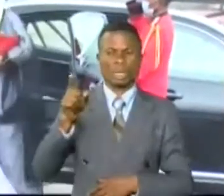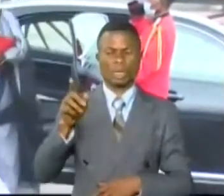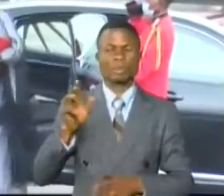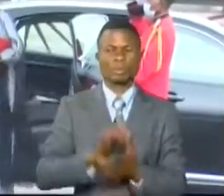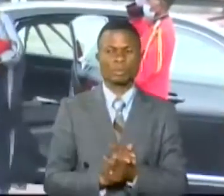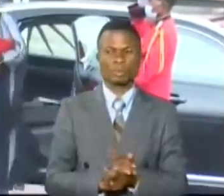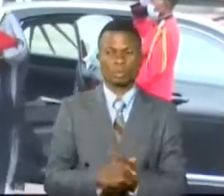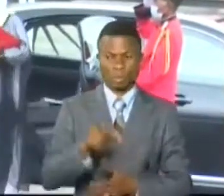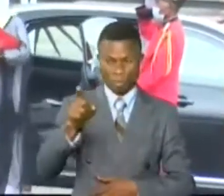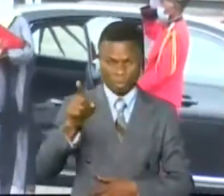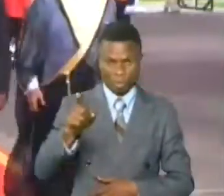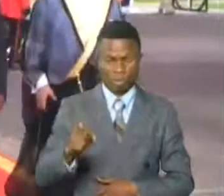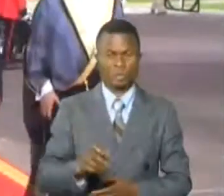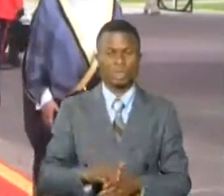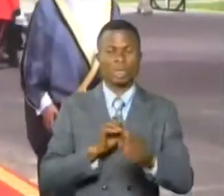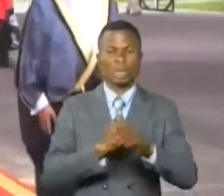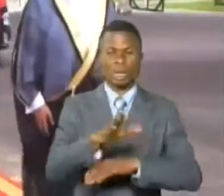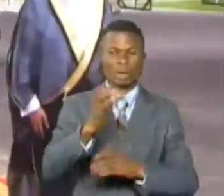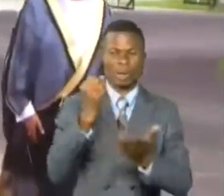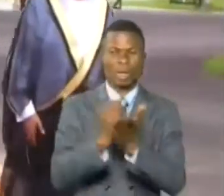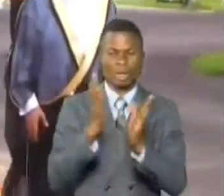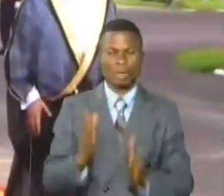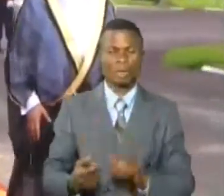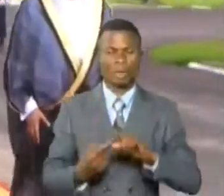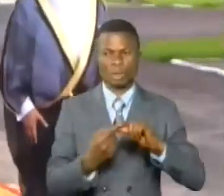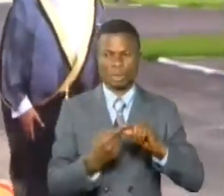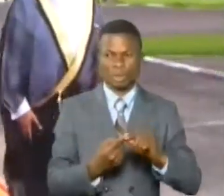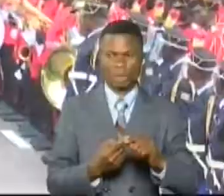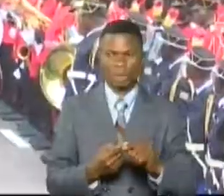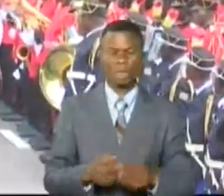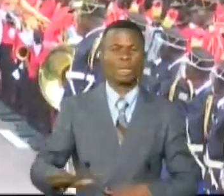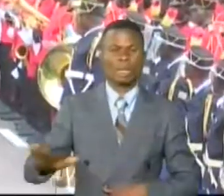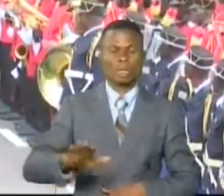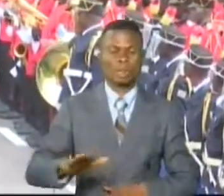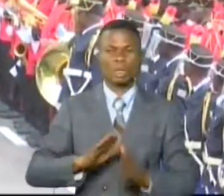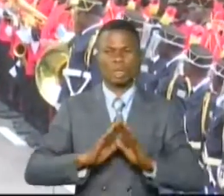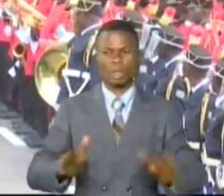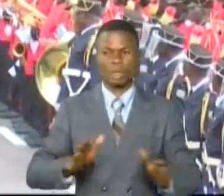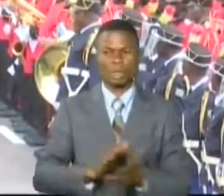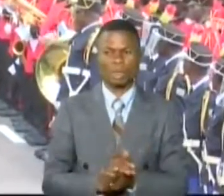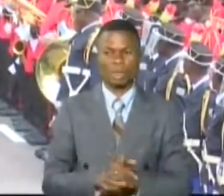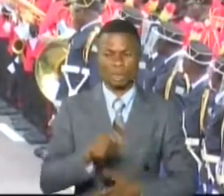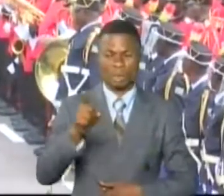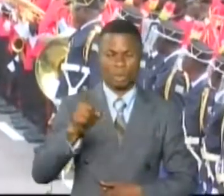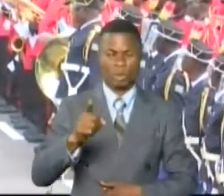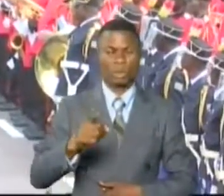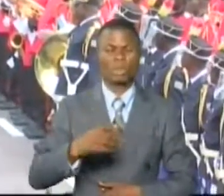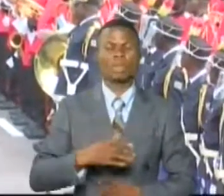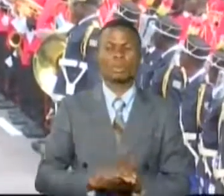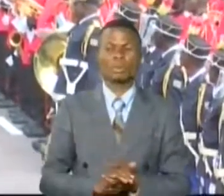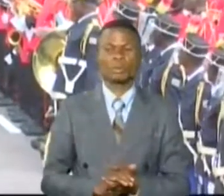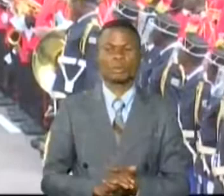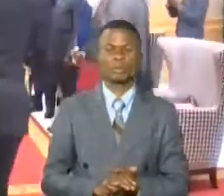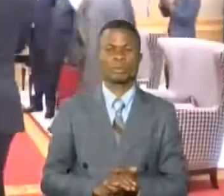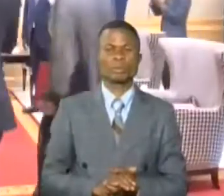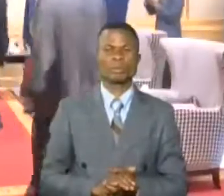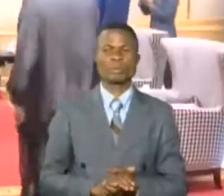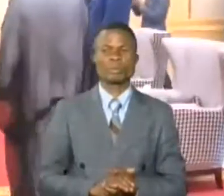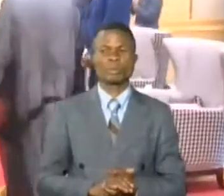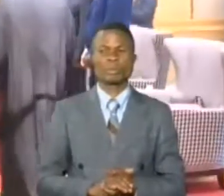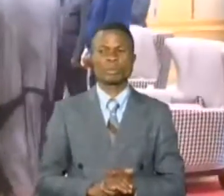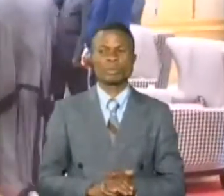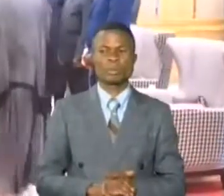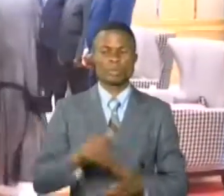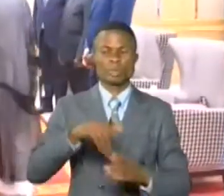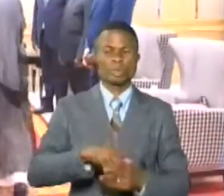arabes unis ont accrédité l'ambassadeur extraordinaire et plénipotentiaire Aza Mohamed Fallah Kaharsan en